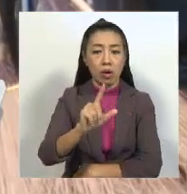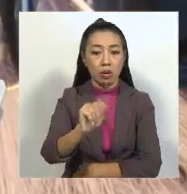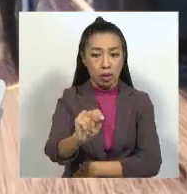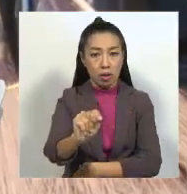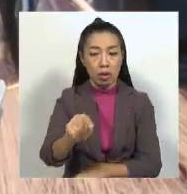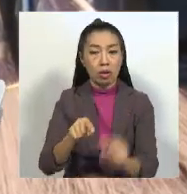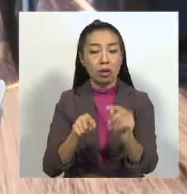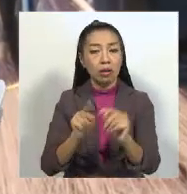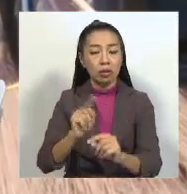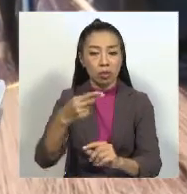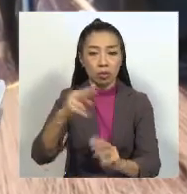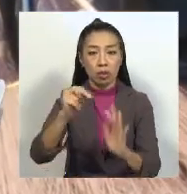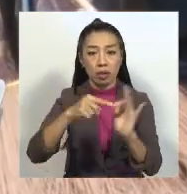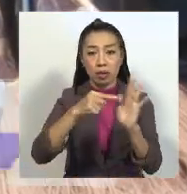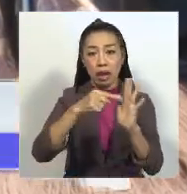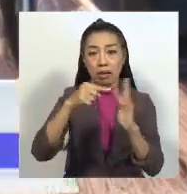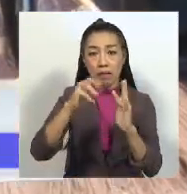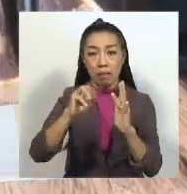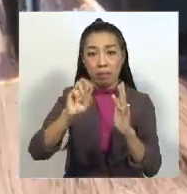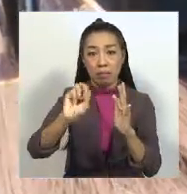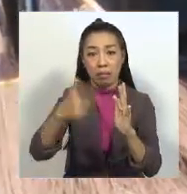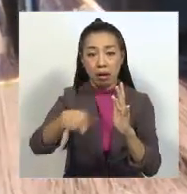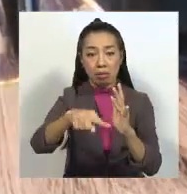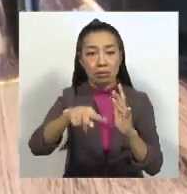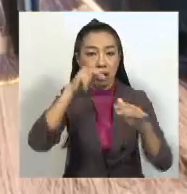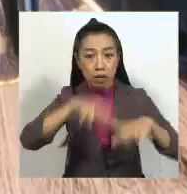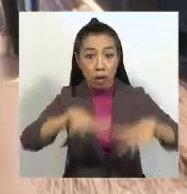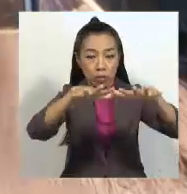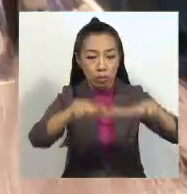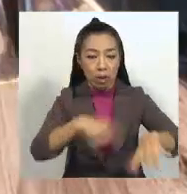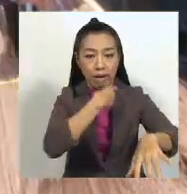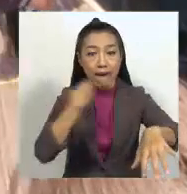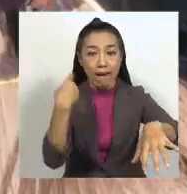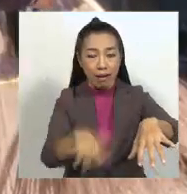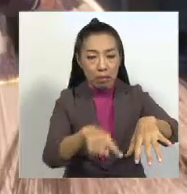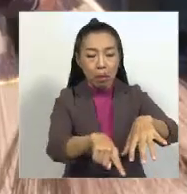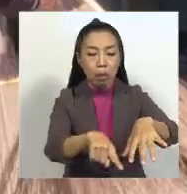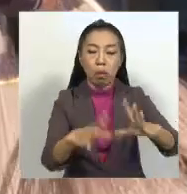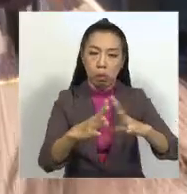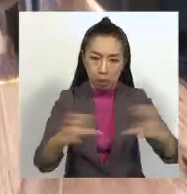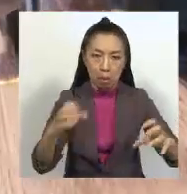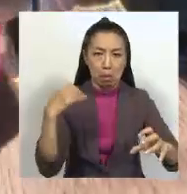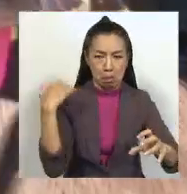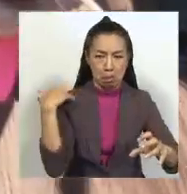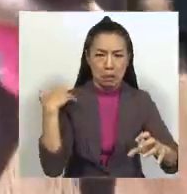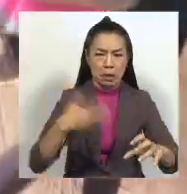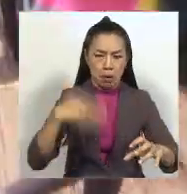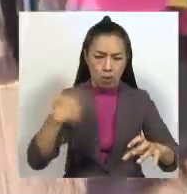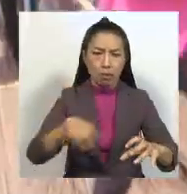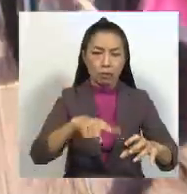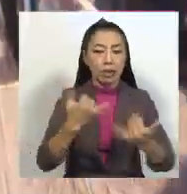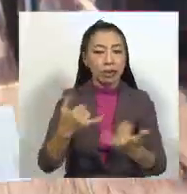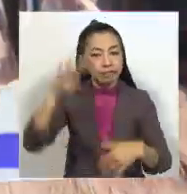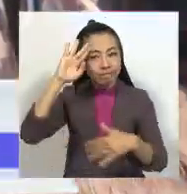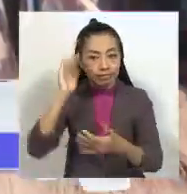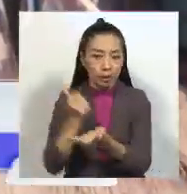ที่ดอนมดแดงนะครับเพราะว่าที่นี่ถูกน้ำจากลำไสบกนั้นไหลท่วมแล้วก็ได้รับความเสียหายค่อนข้างมากนะฮะเราจะไปดู